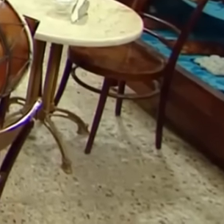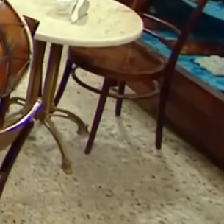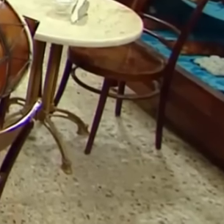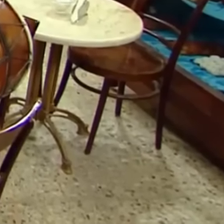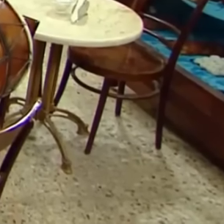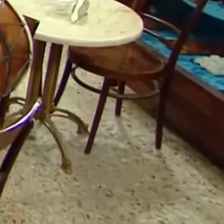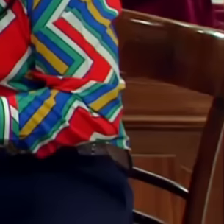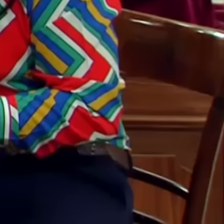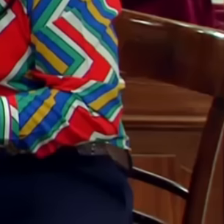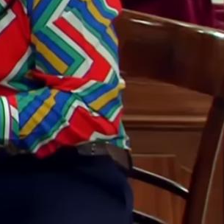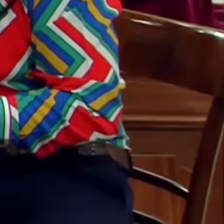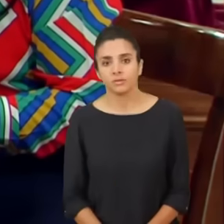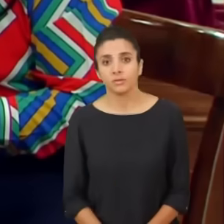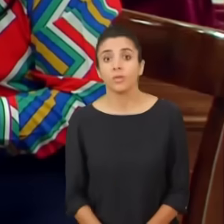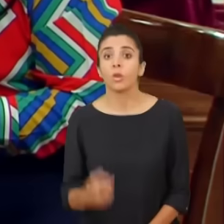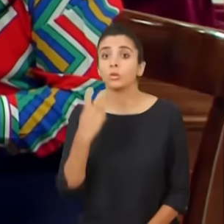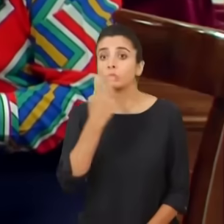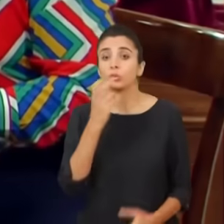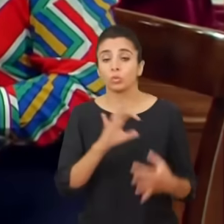yanlarında. Manilerimiz.